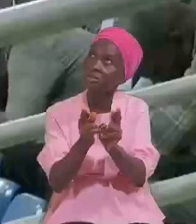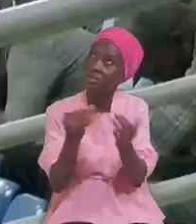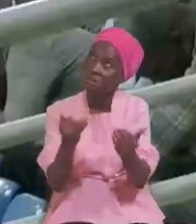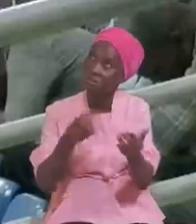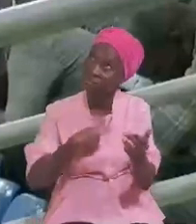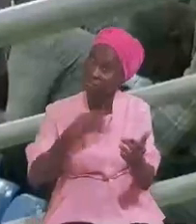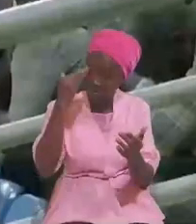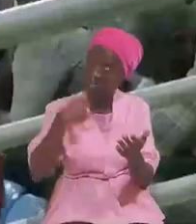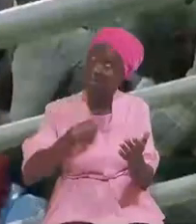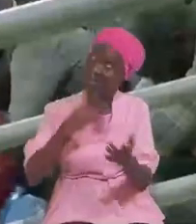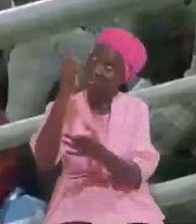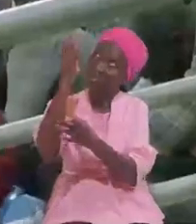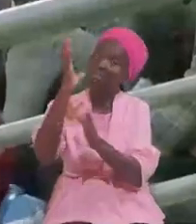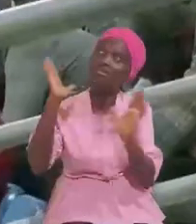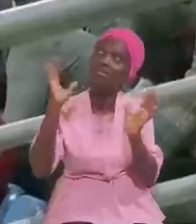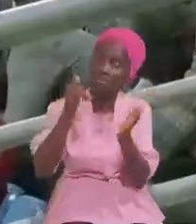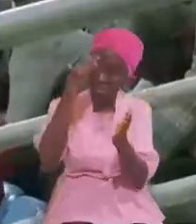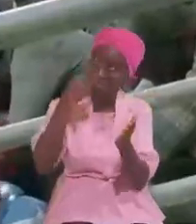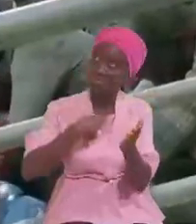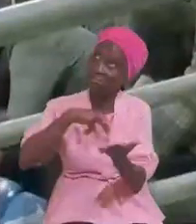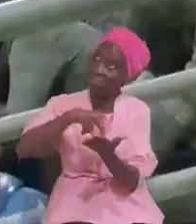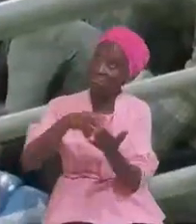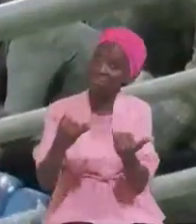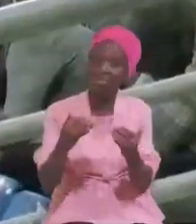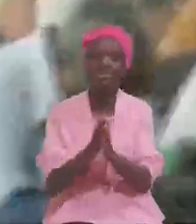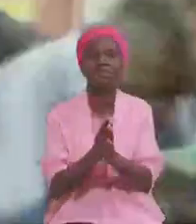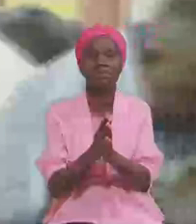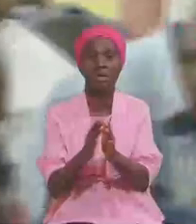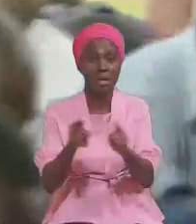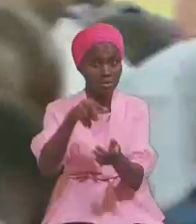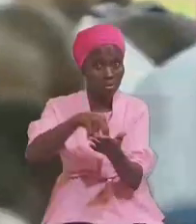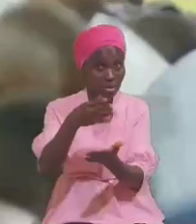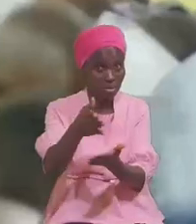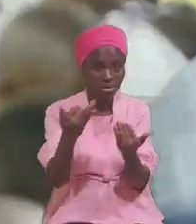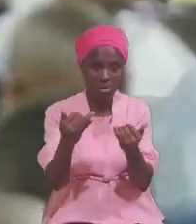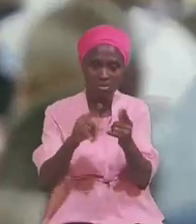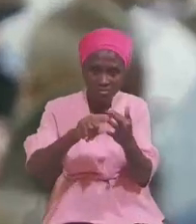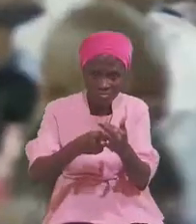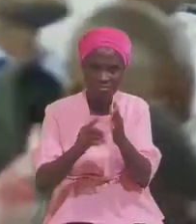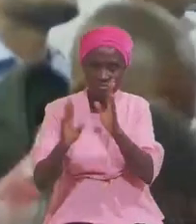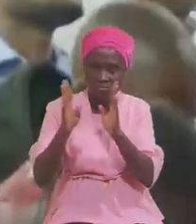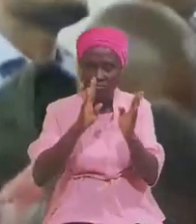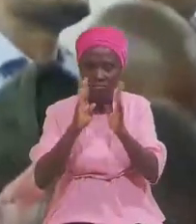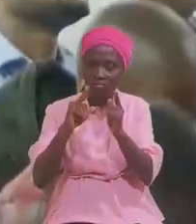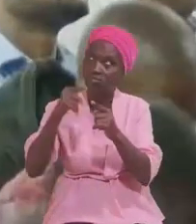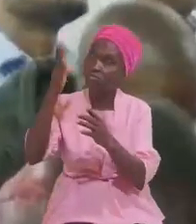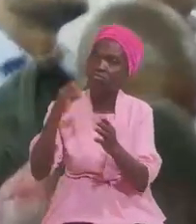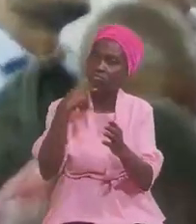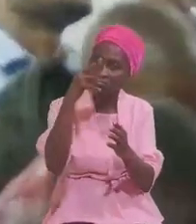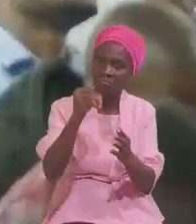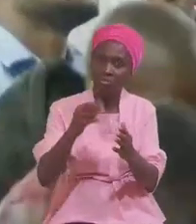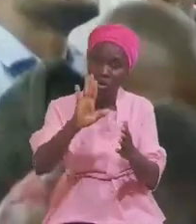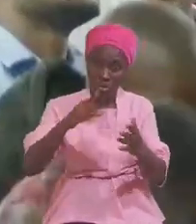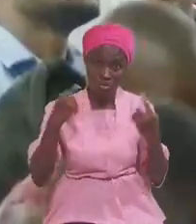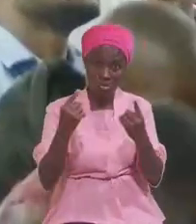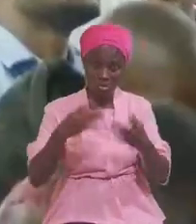main. C'est pourquoi je me tiens debout. Comme vous vous mettez à debout, parlez au Seigneur. dis, Seigneur, tu m'as appelé,